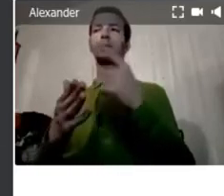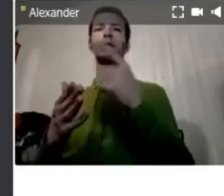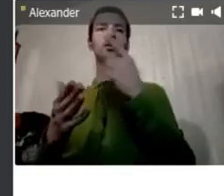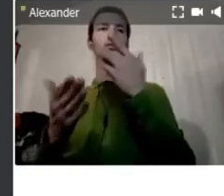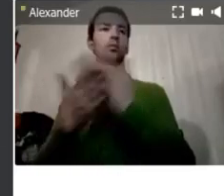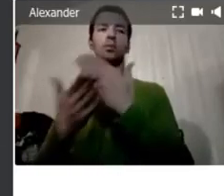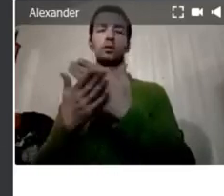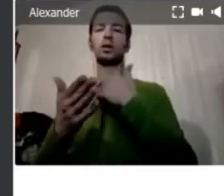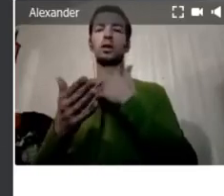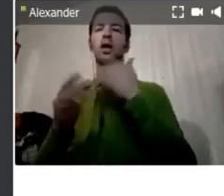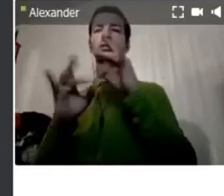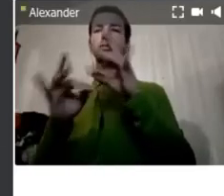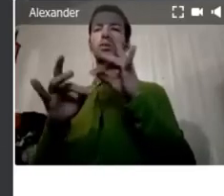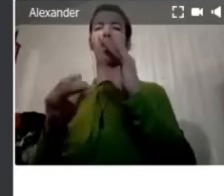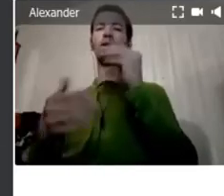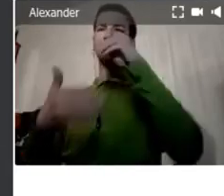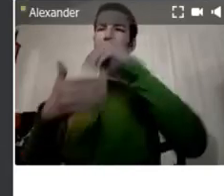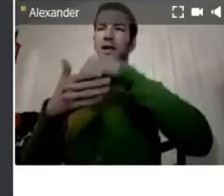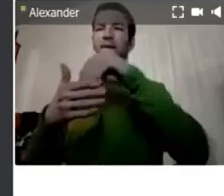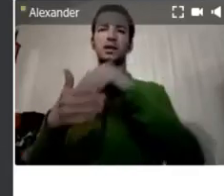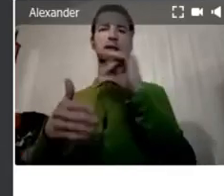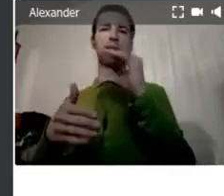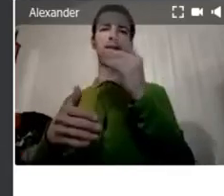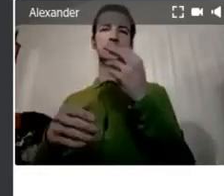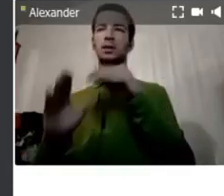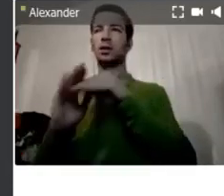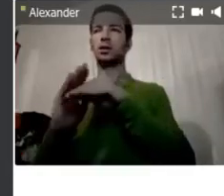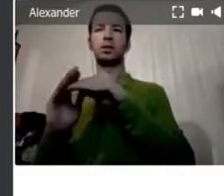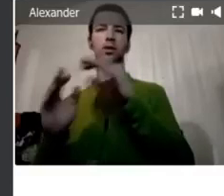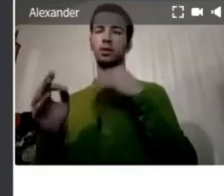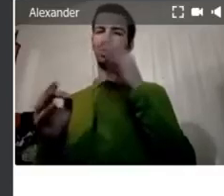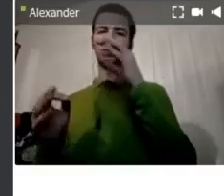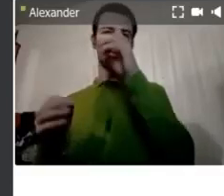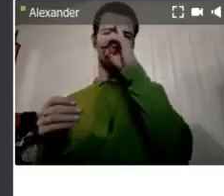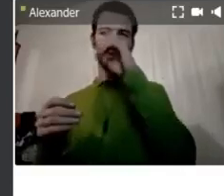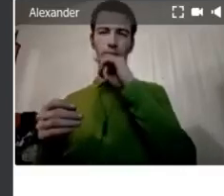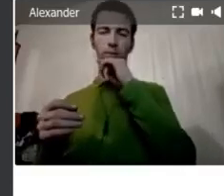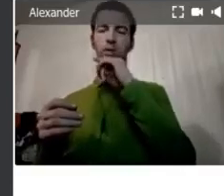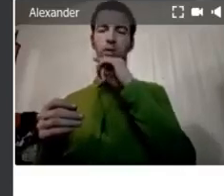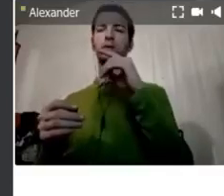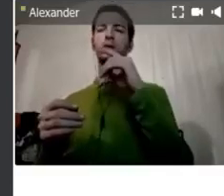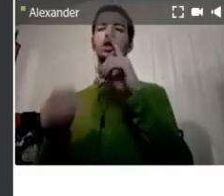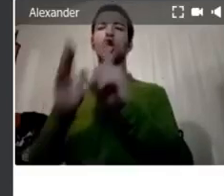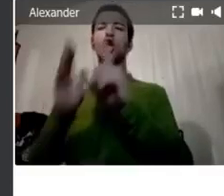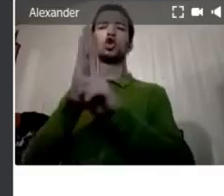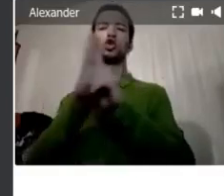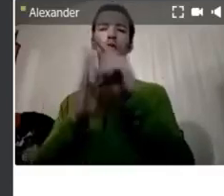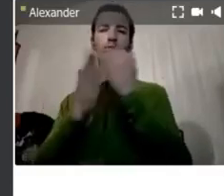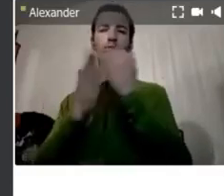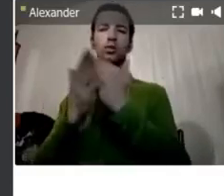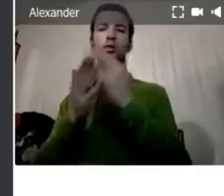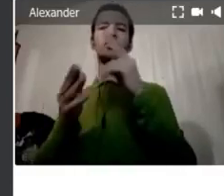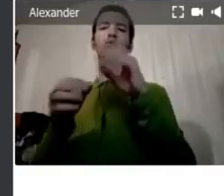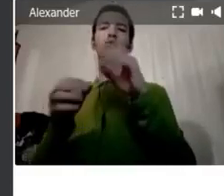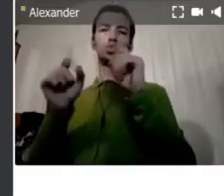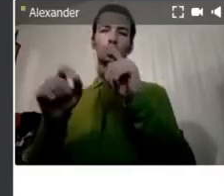там структуру, стройте команду, потом разберетесь в инвестициях, начнете заниматься этим.